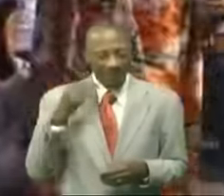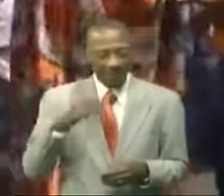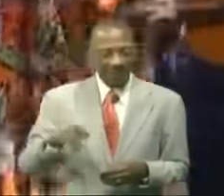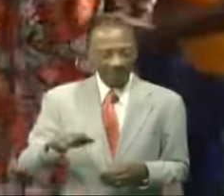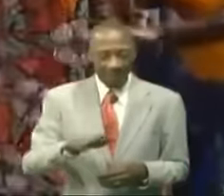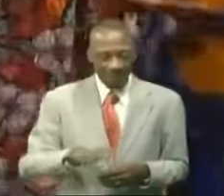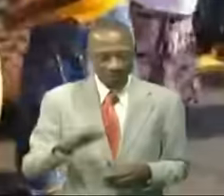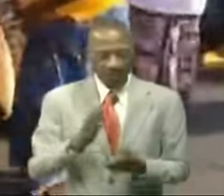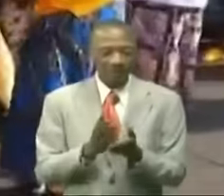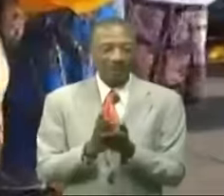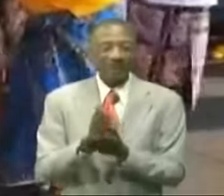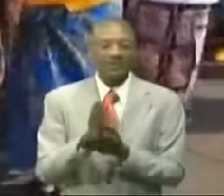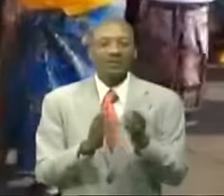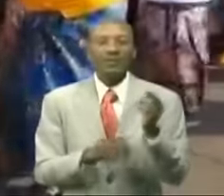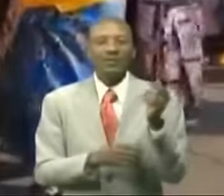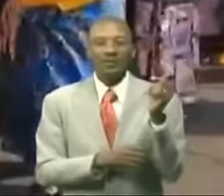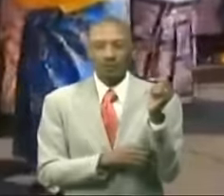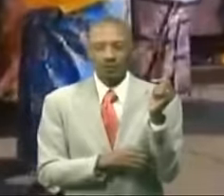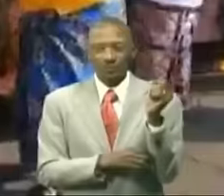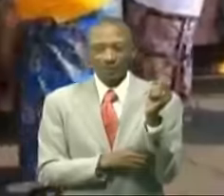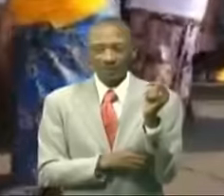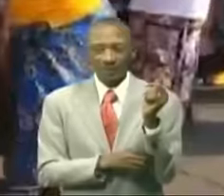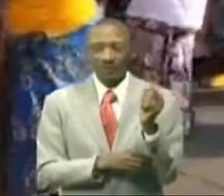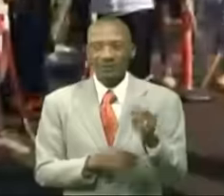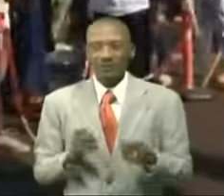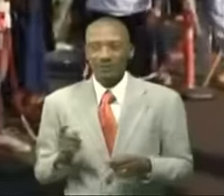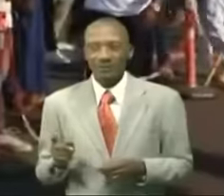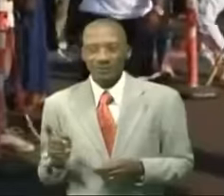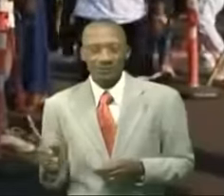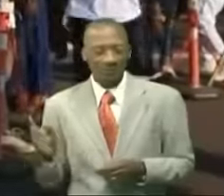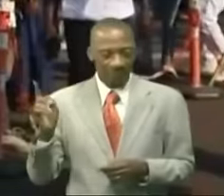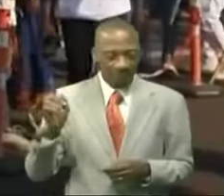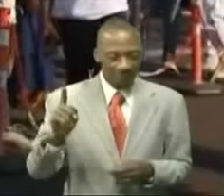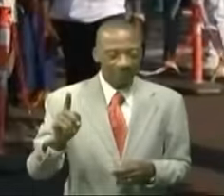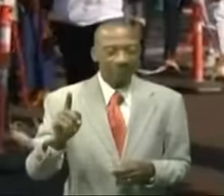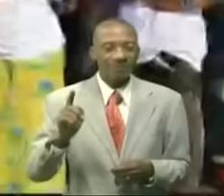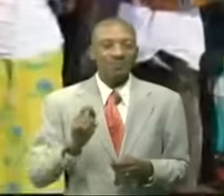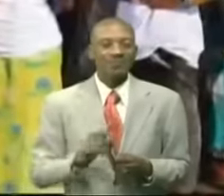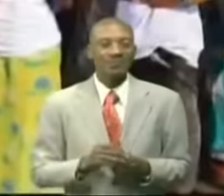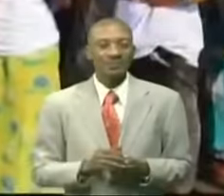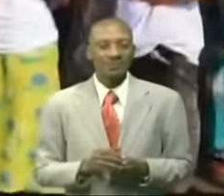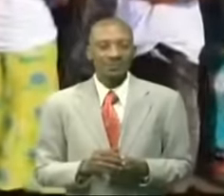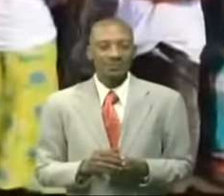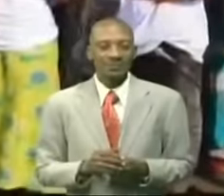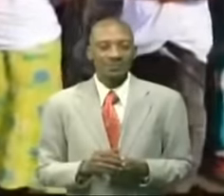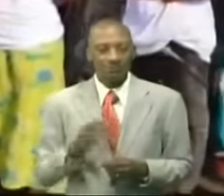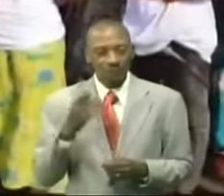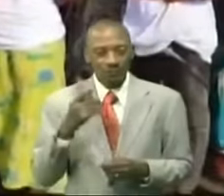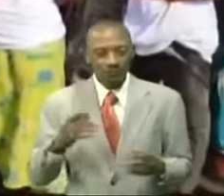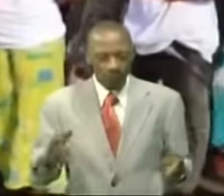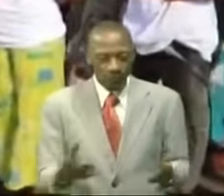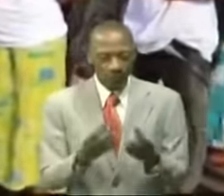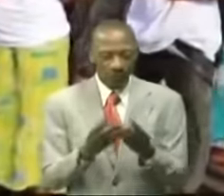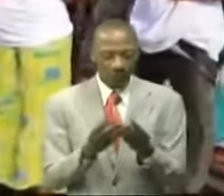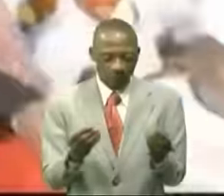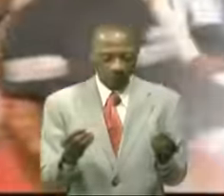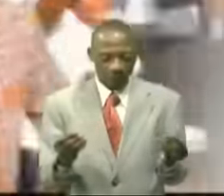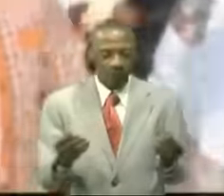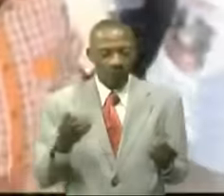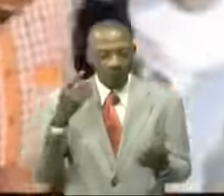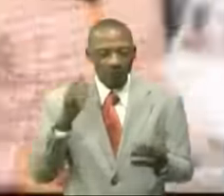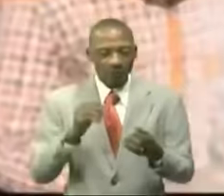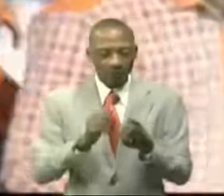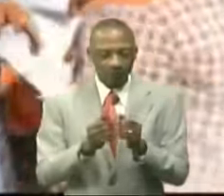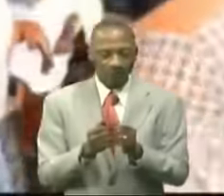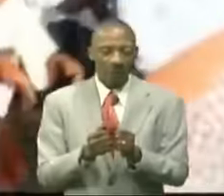elle est arrivée ce dimanche 4 août 2024. Madame Chantal Tchambou-Mouavita va s'enquérir des conditions humanitaires de ces déplacés qui vivent